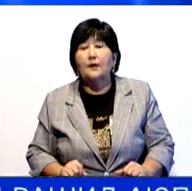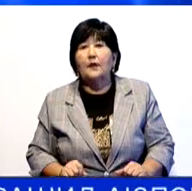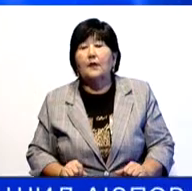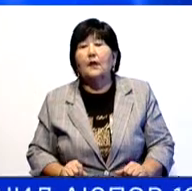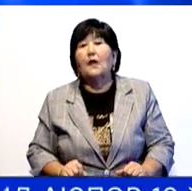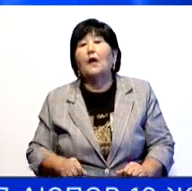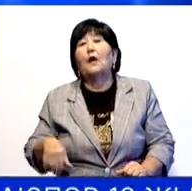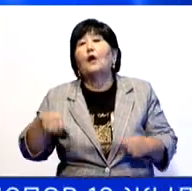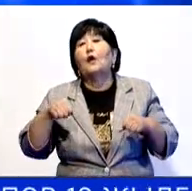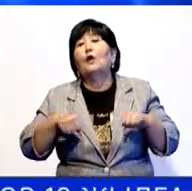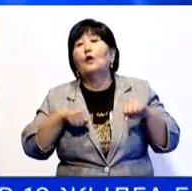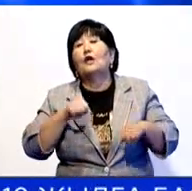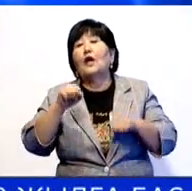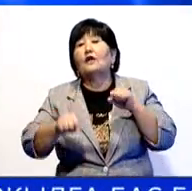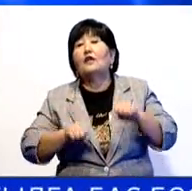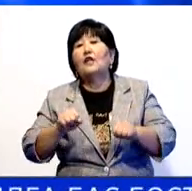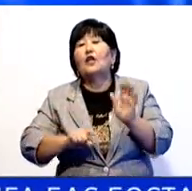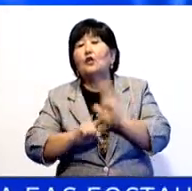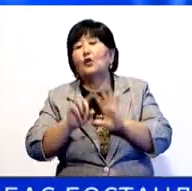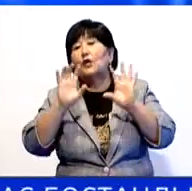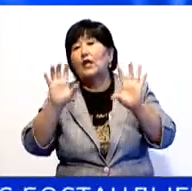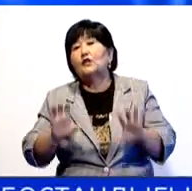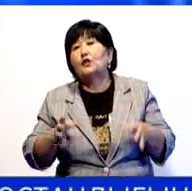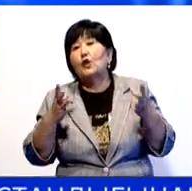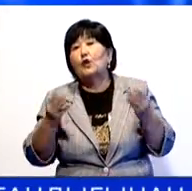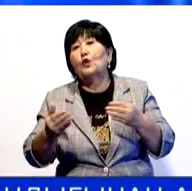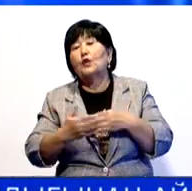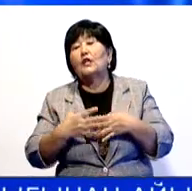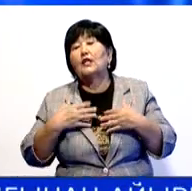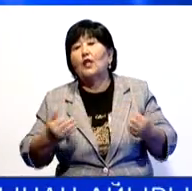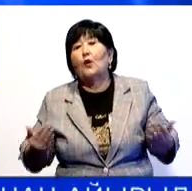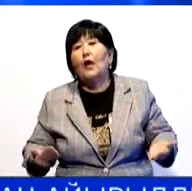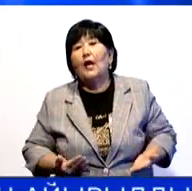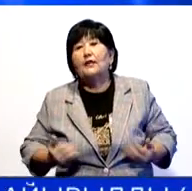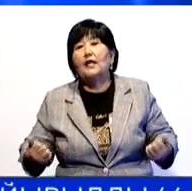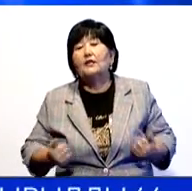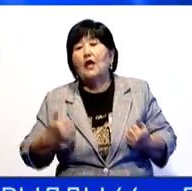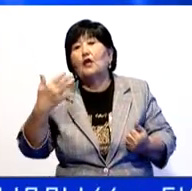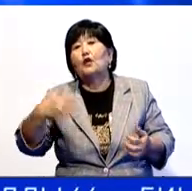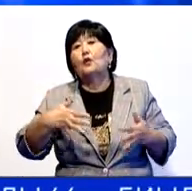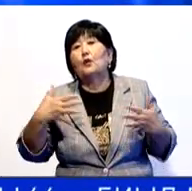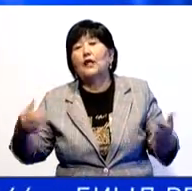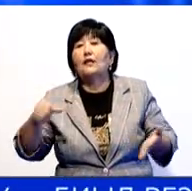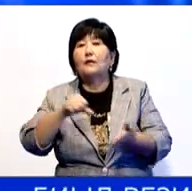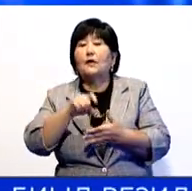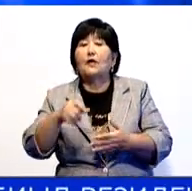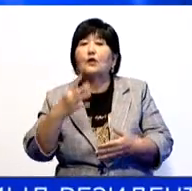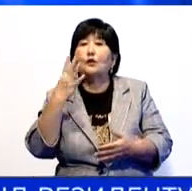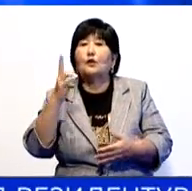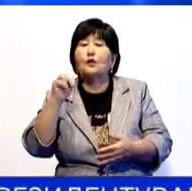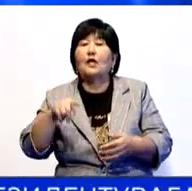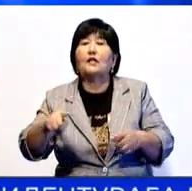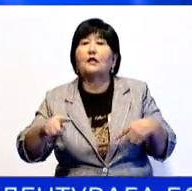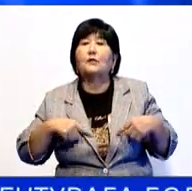Құрғау қызметкерлері велошеруге шықты. Конституция күні қарсаңында салауатты өмір салтын сергеткен 50-ден астам қатысушы 4 шақырымдық